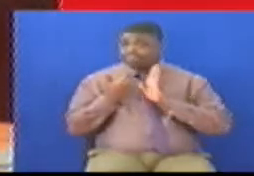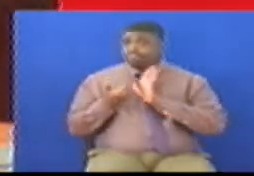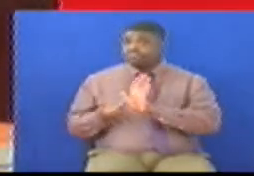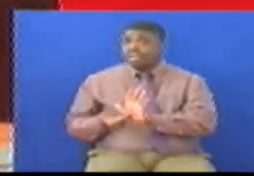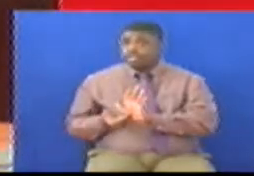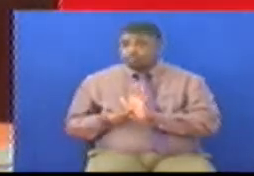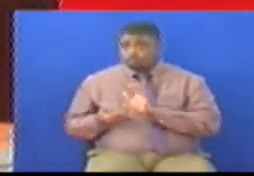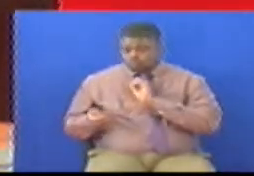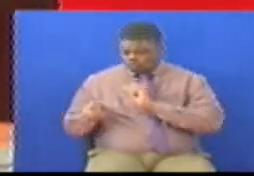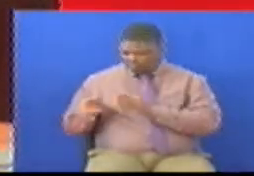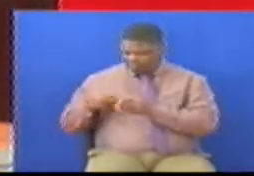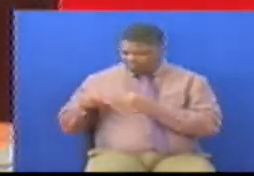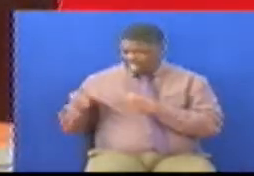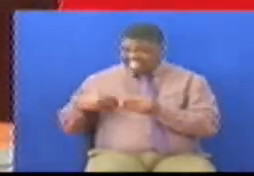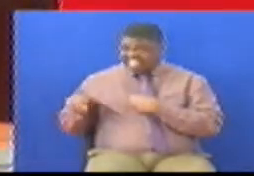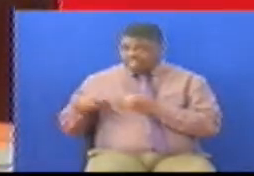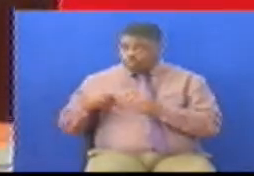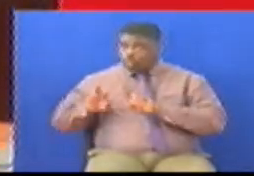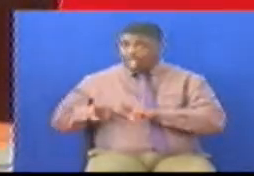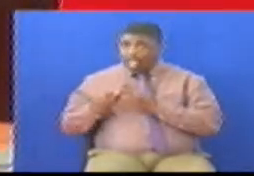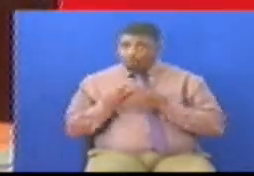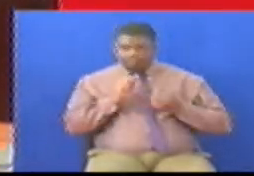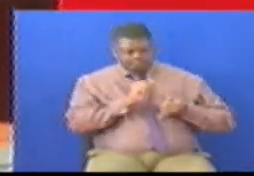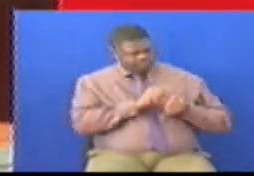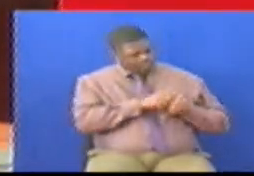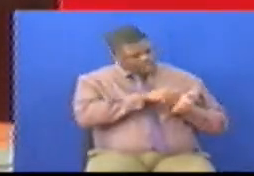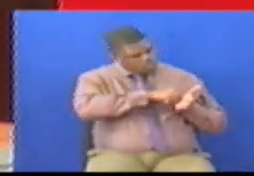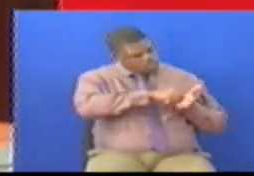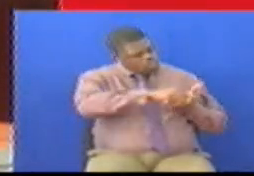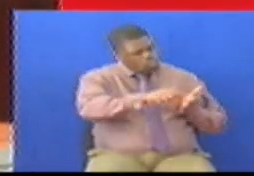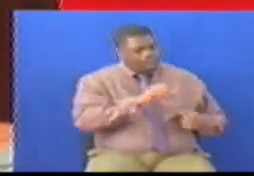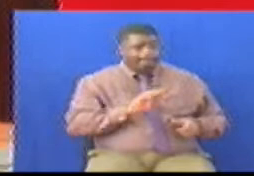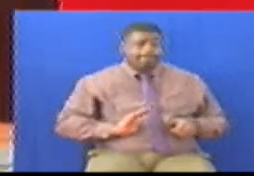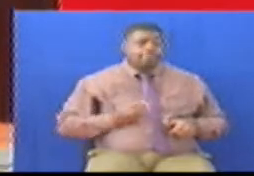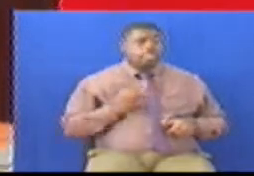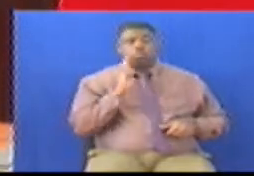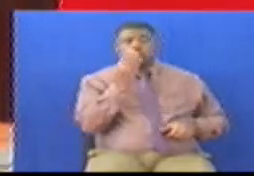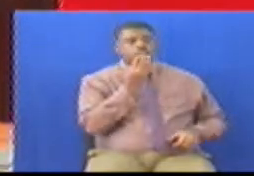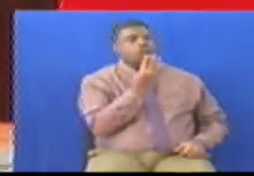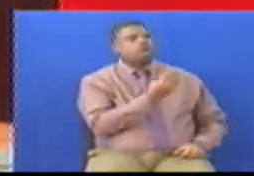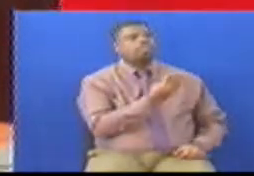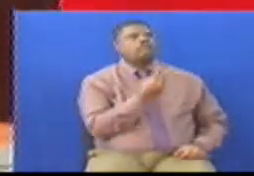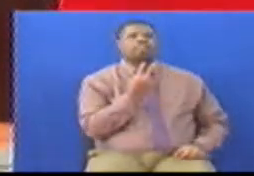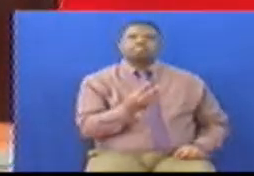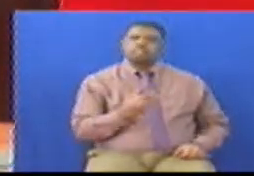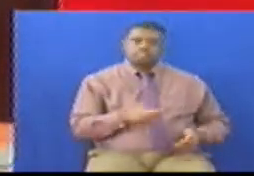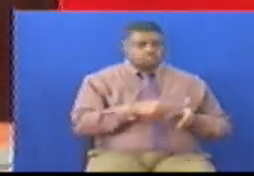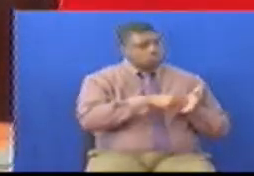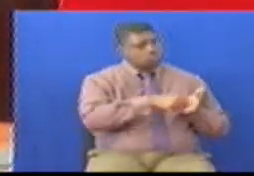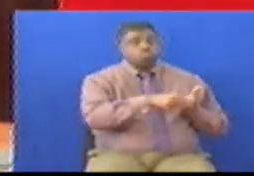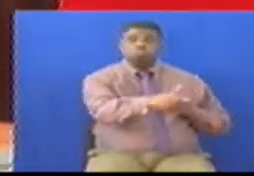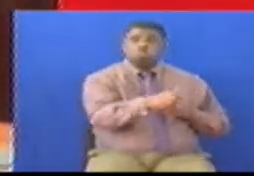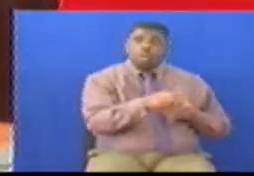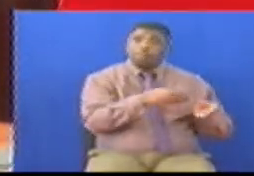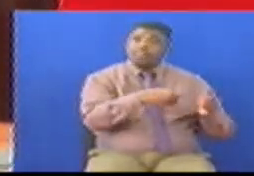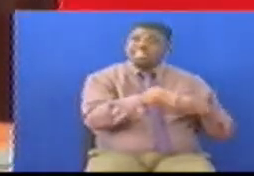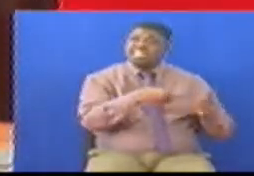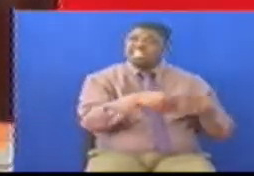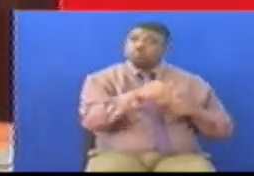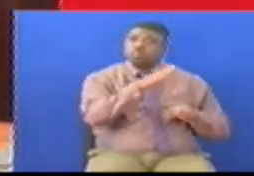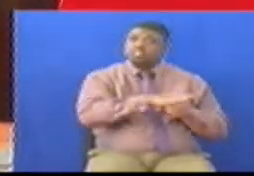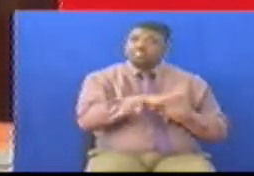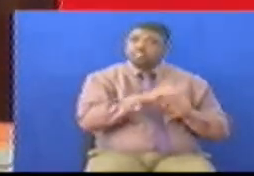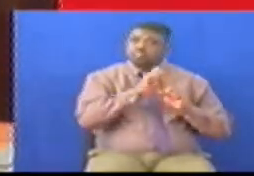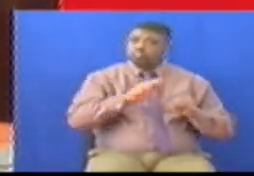au materials ambazo zimenunuliwa za takriban shilingi bilioni 42. Yaani wamenunua materials nyingi